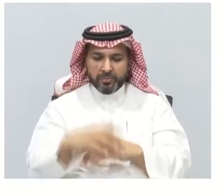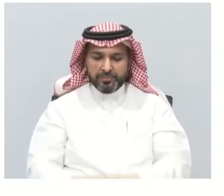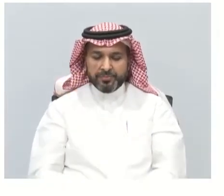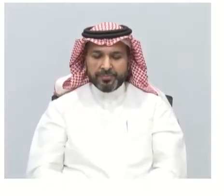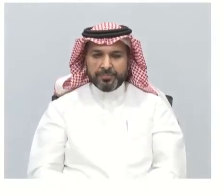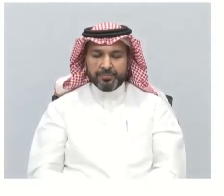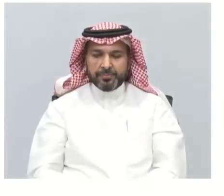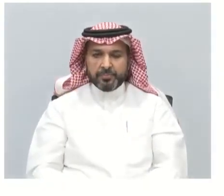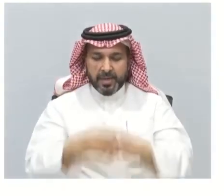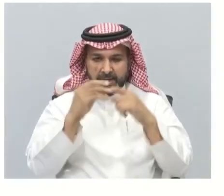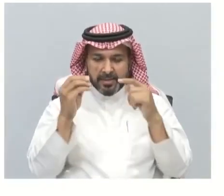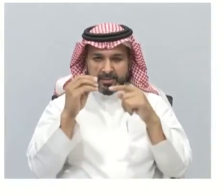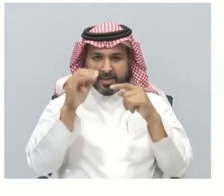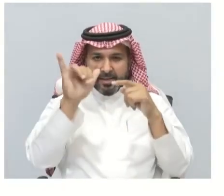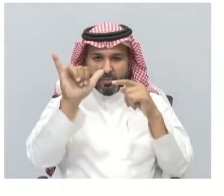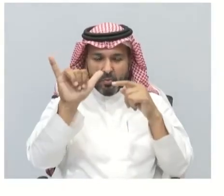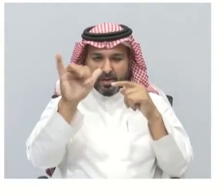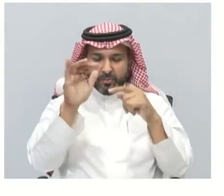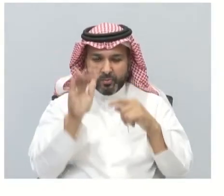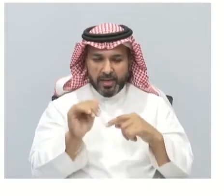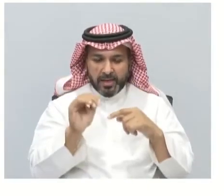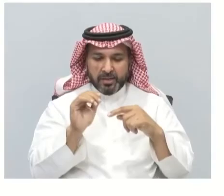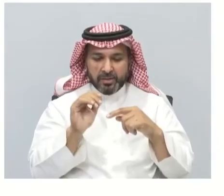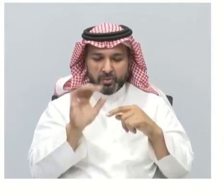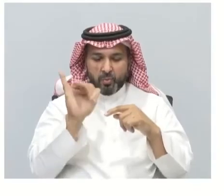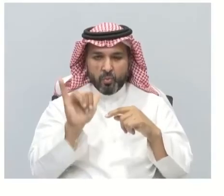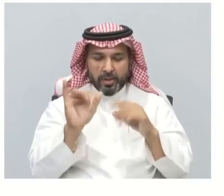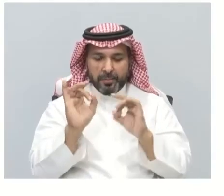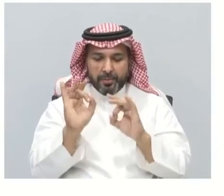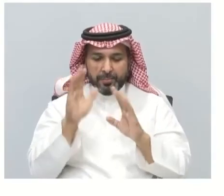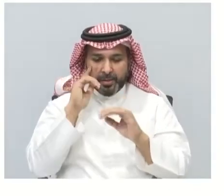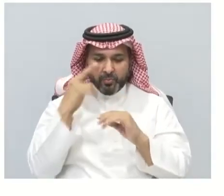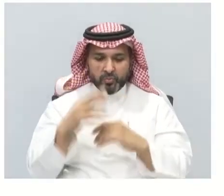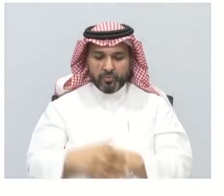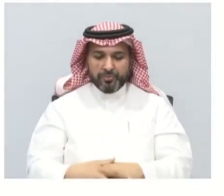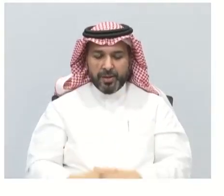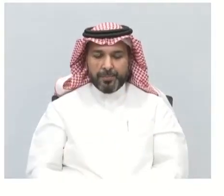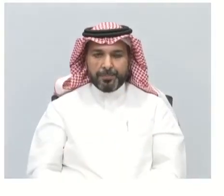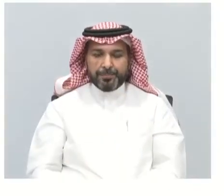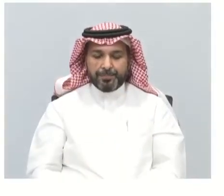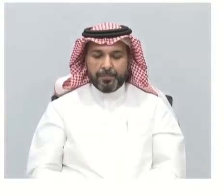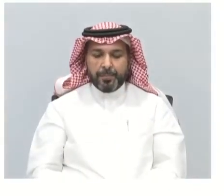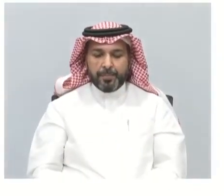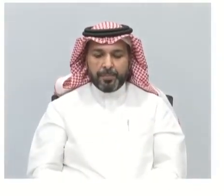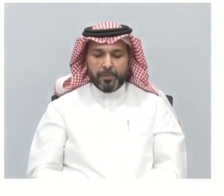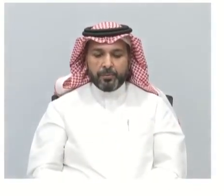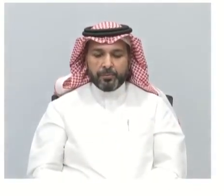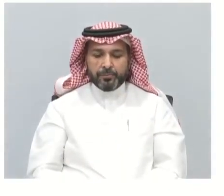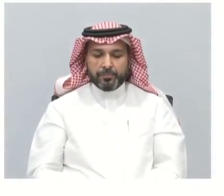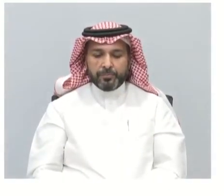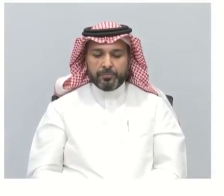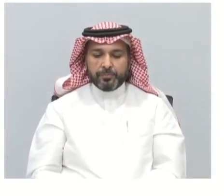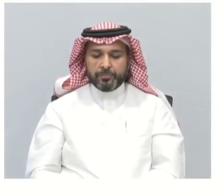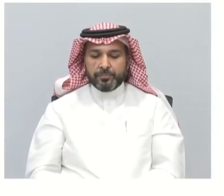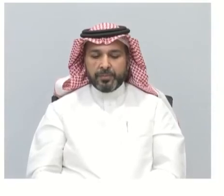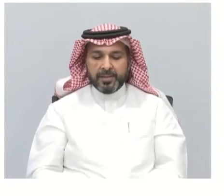نقوم بالطرح طرح واي ناقص وا ونطرح هذول مع بعض ونطرح هذول مع بعض ممتاز اذا وا ناقص وا كم يصير وا